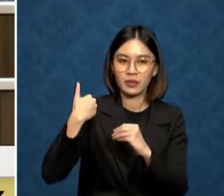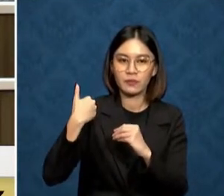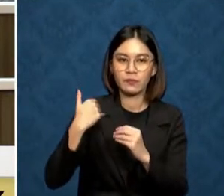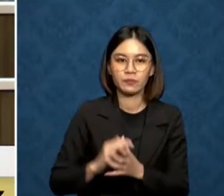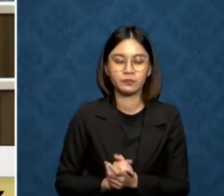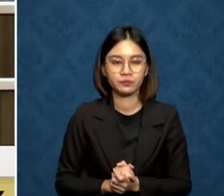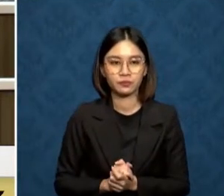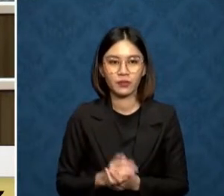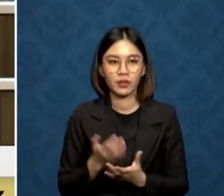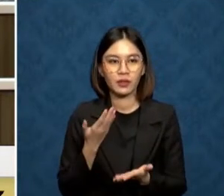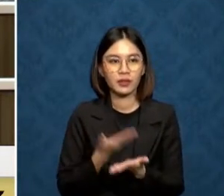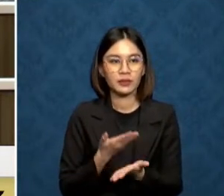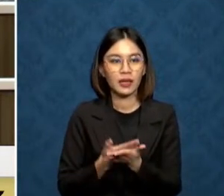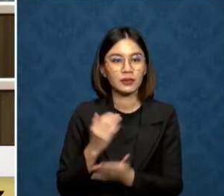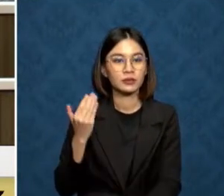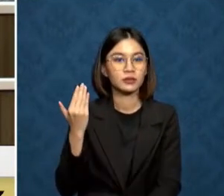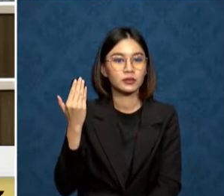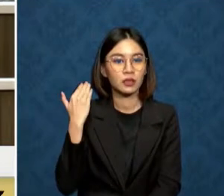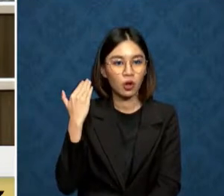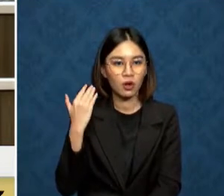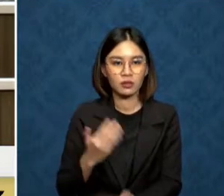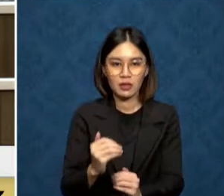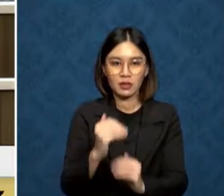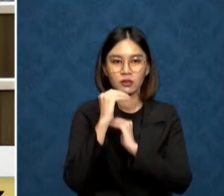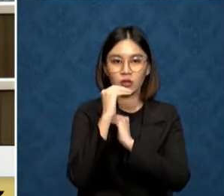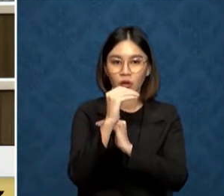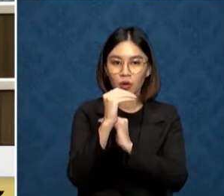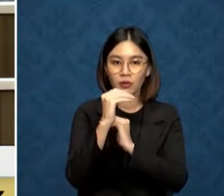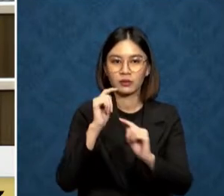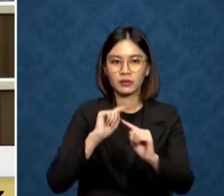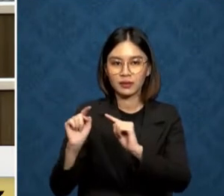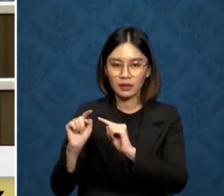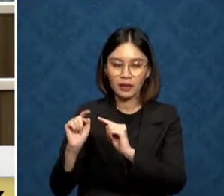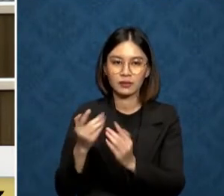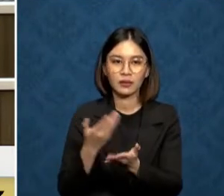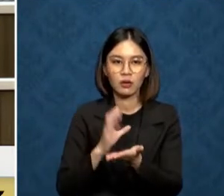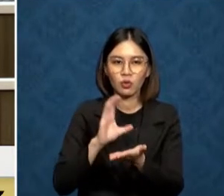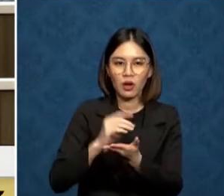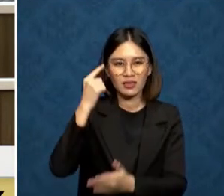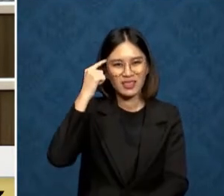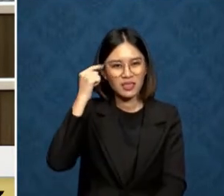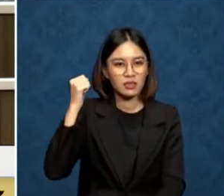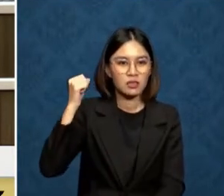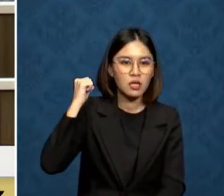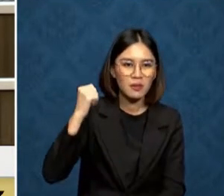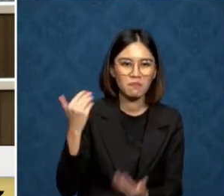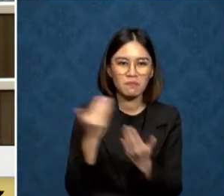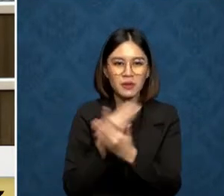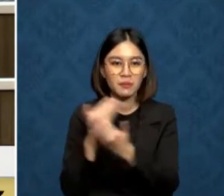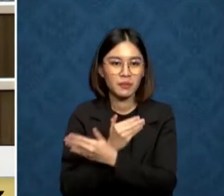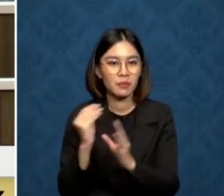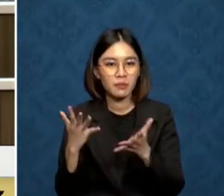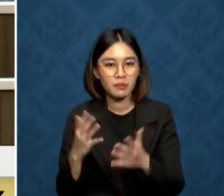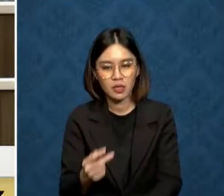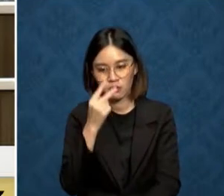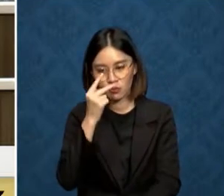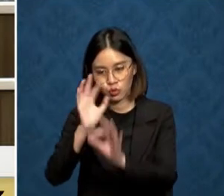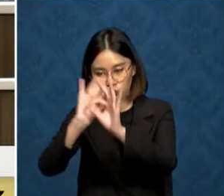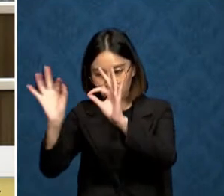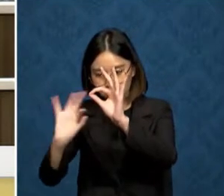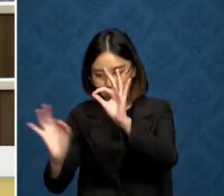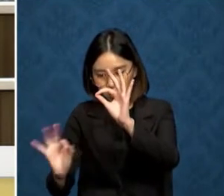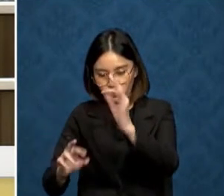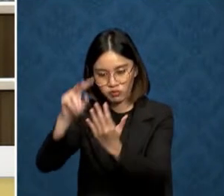แม้เป็นเม็ดเงินเดิมนะครับกรอบและสัดส่วนดันหลายทานจะมวเหือนเดิมเลยไมมอะไรเปยแลงแต่ท่านไปดูเนอหาครั